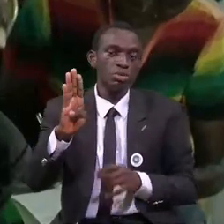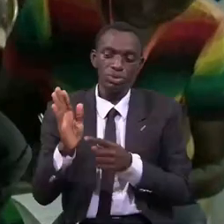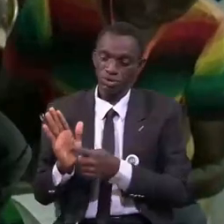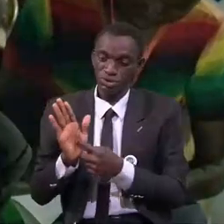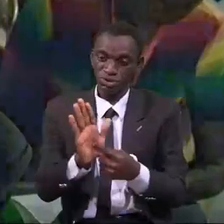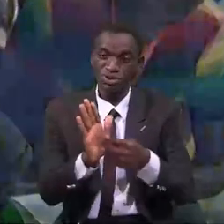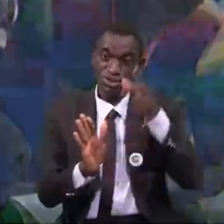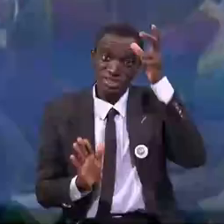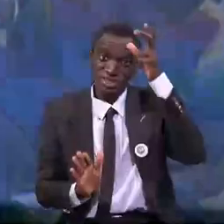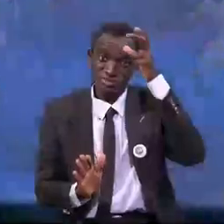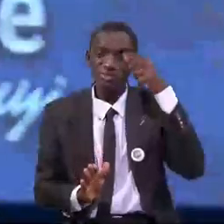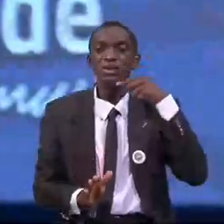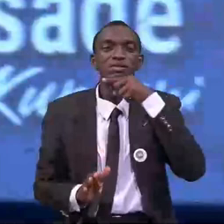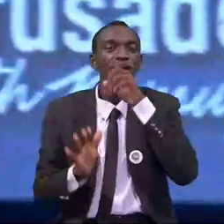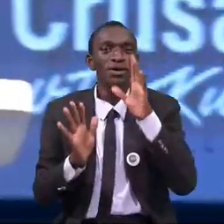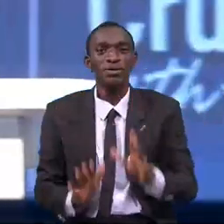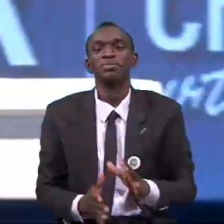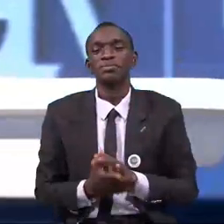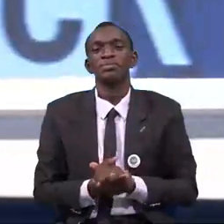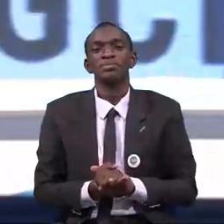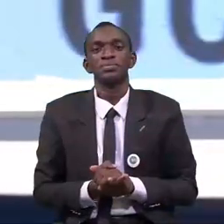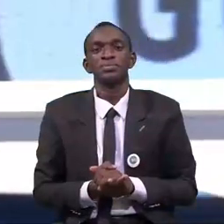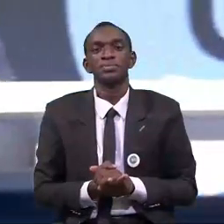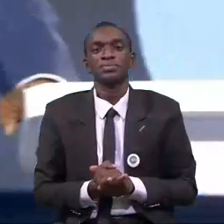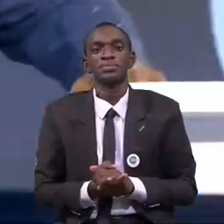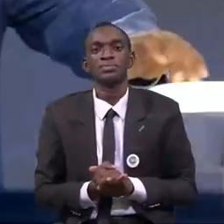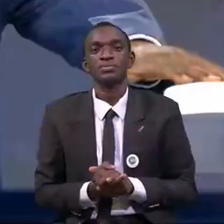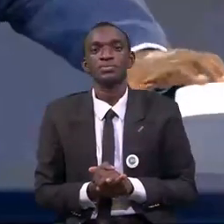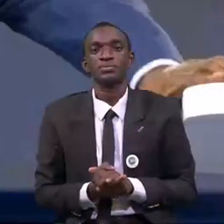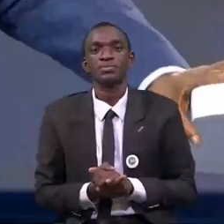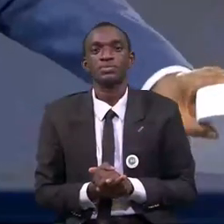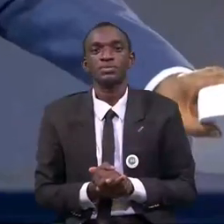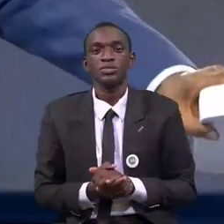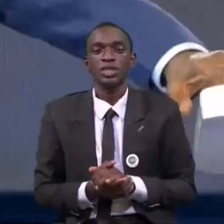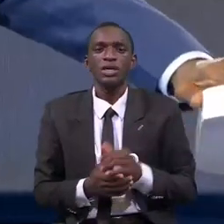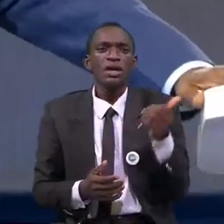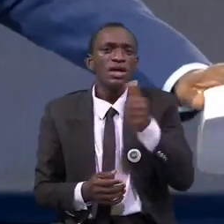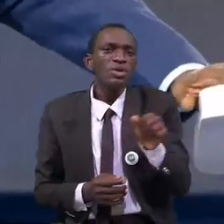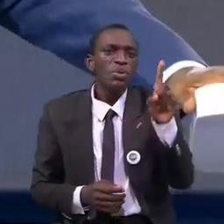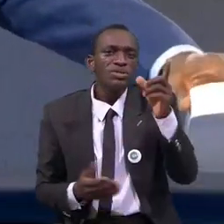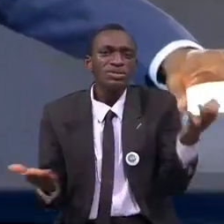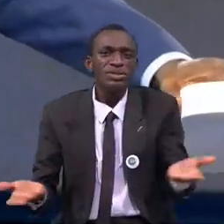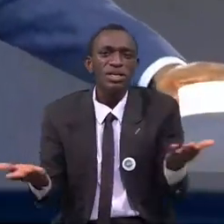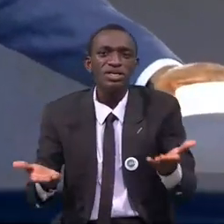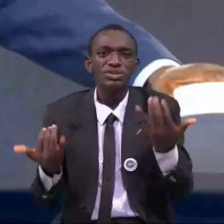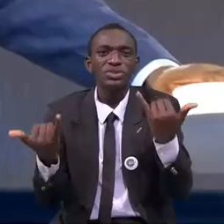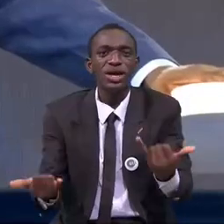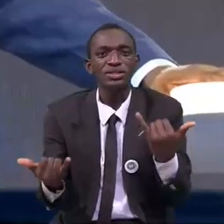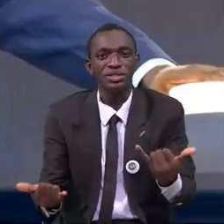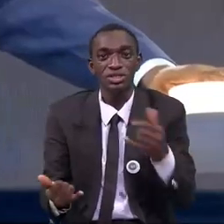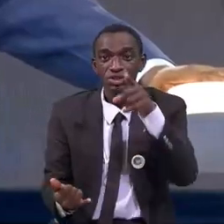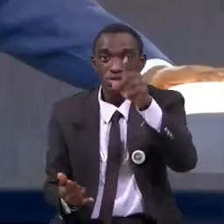25 encore job va montrer prouver au diable qu'il est menteur il y a-t-il quelqu'un qui soit là ce